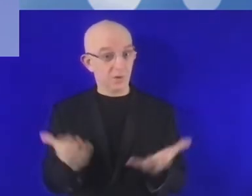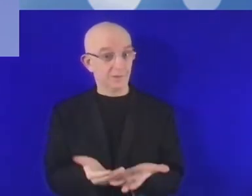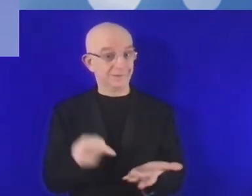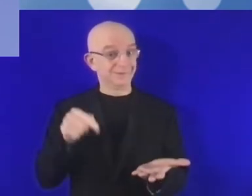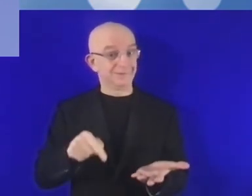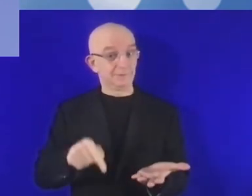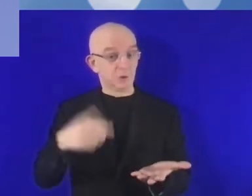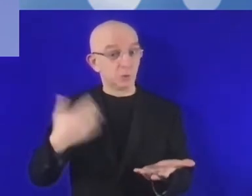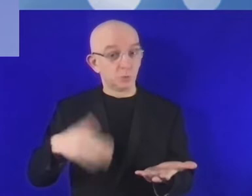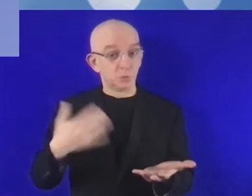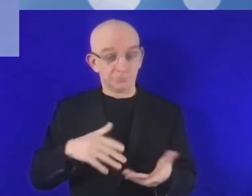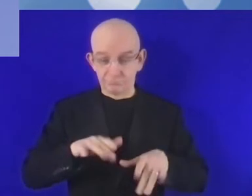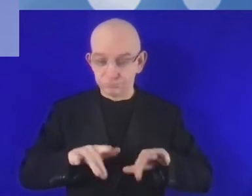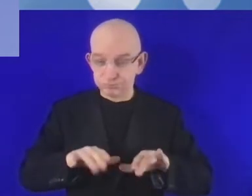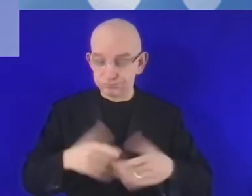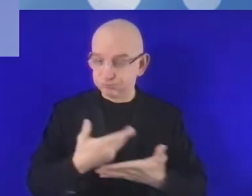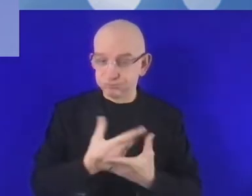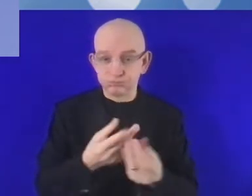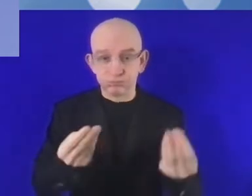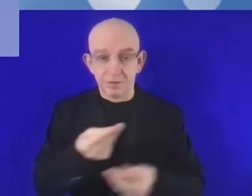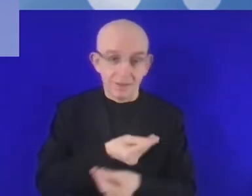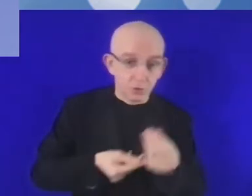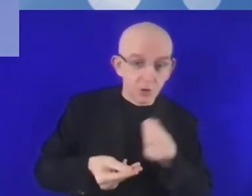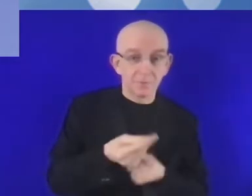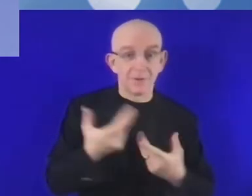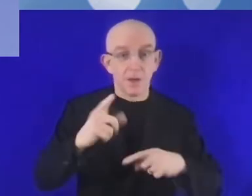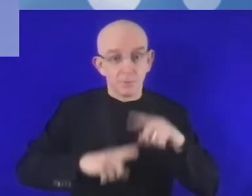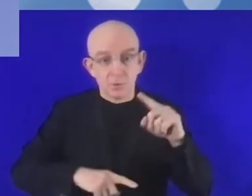ضعفي العدد سكان الولايات